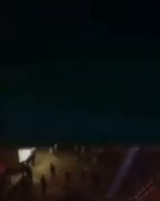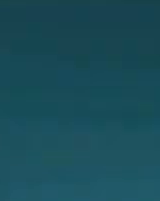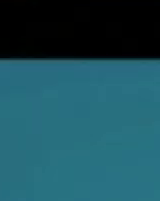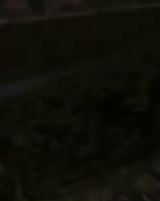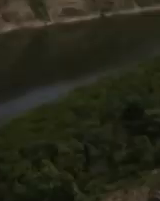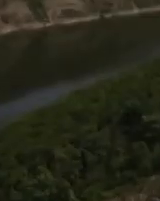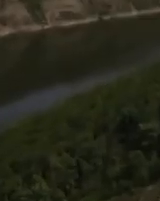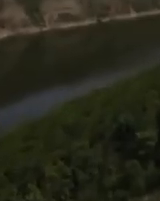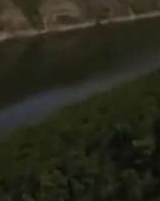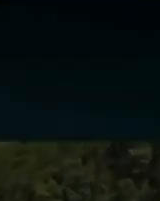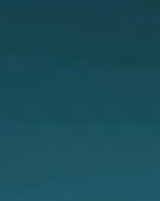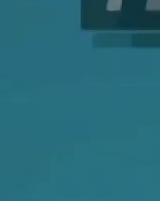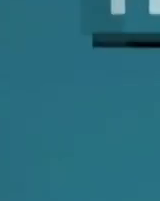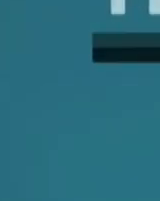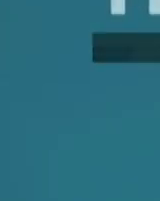Музика